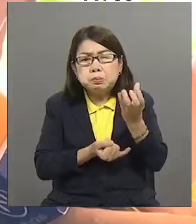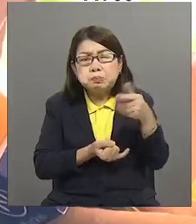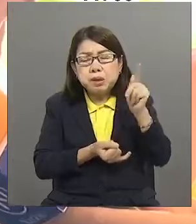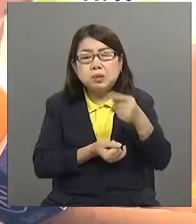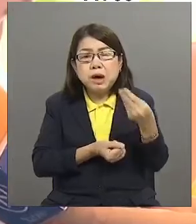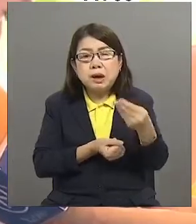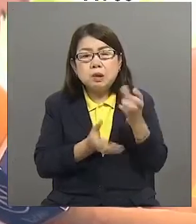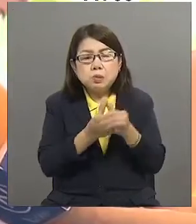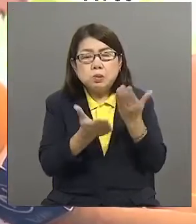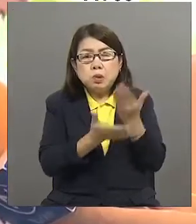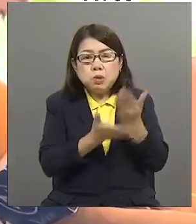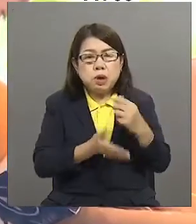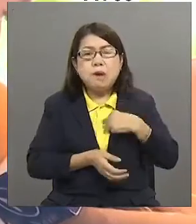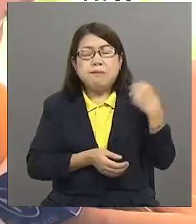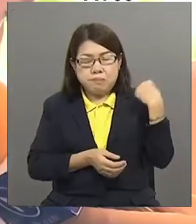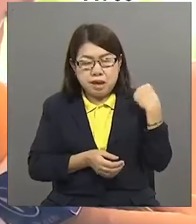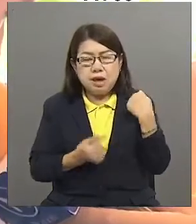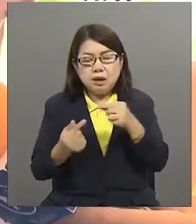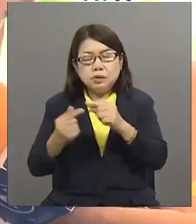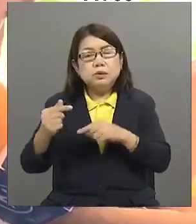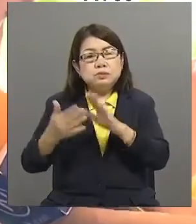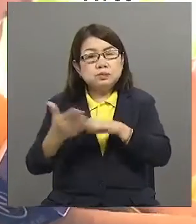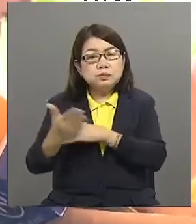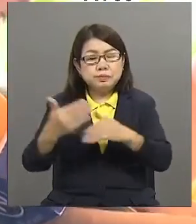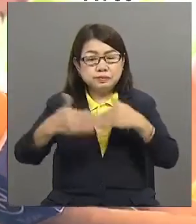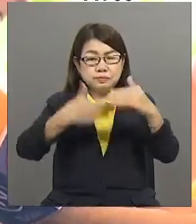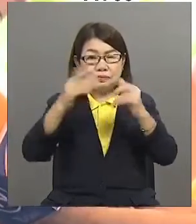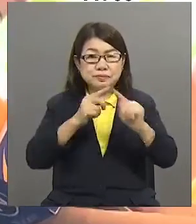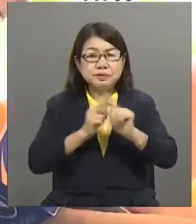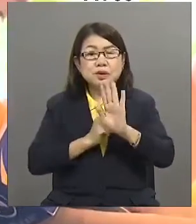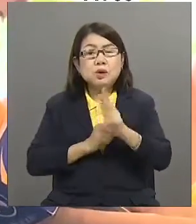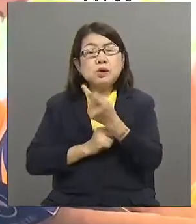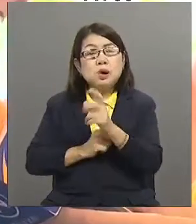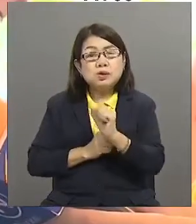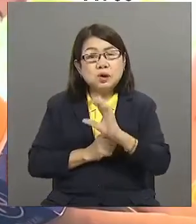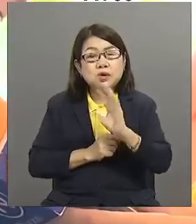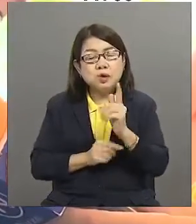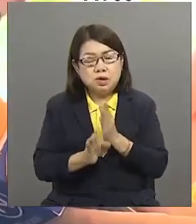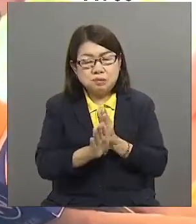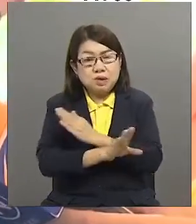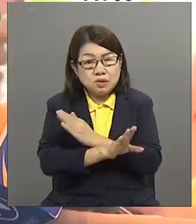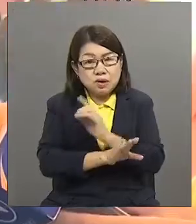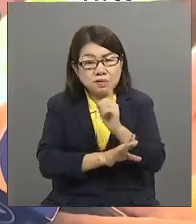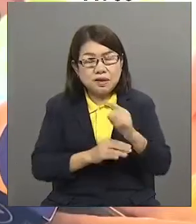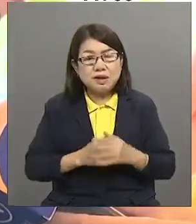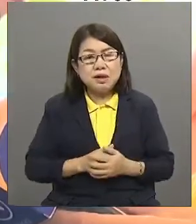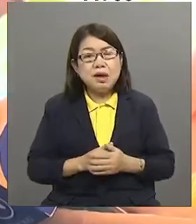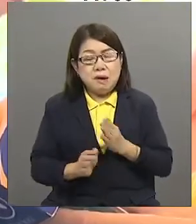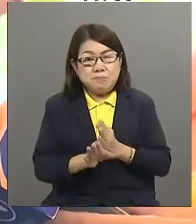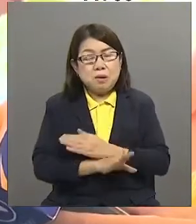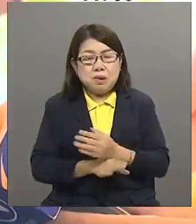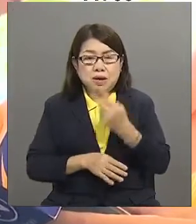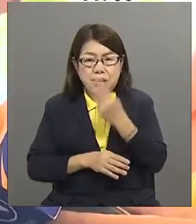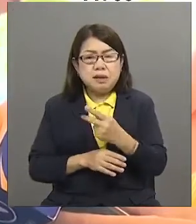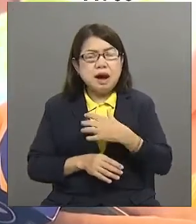ขนาดใหญ่หลายเรื่องนะครับนโยบายการพัฒนาหลายๆเรื่องของคสช.เนี่ยก็ที่ผ่านมาเนี่ยนะครับและดูทีท่าจะทำอ